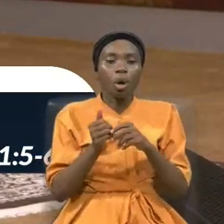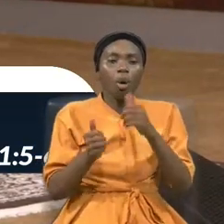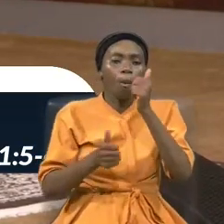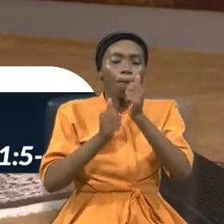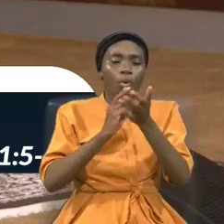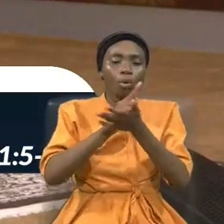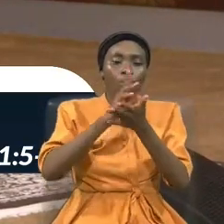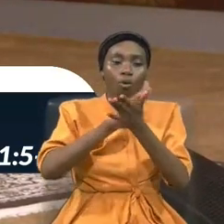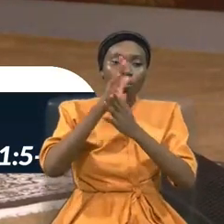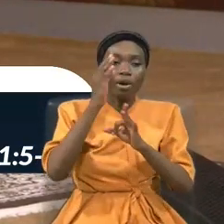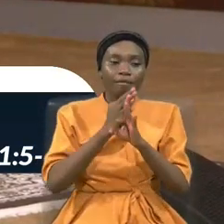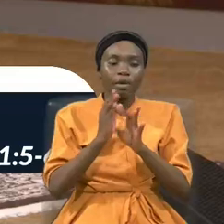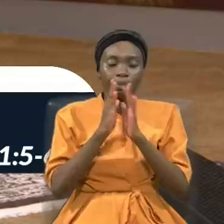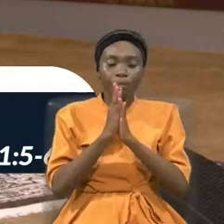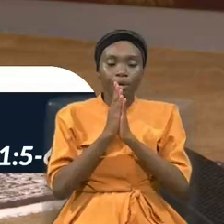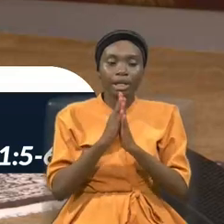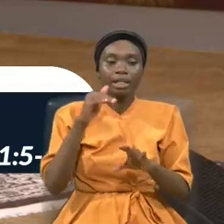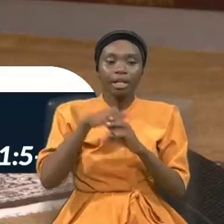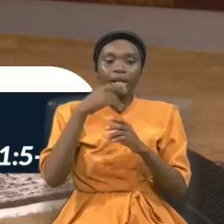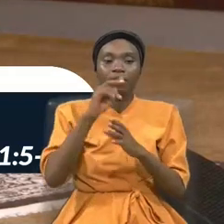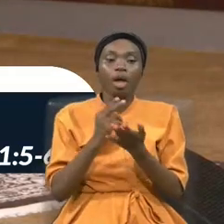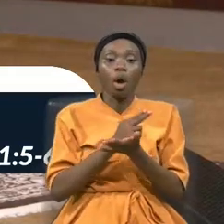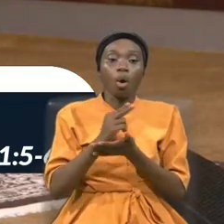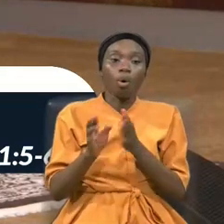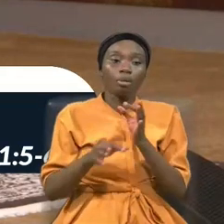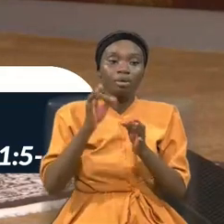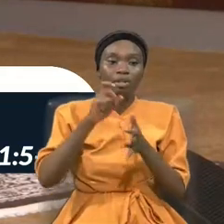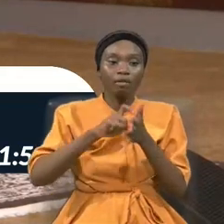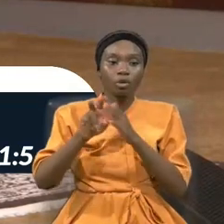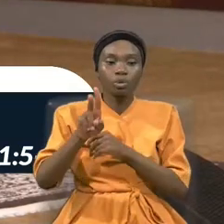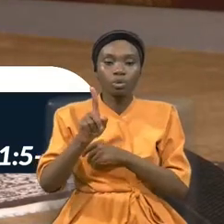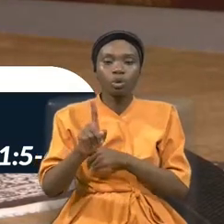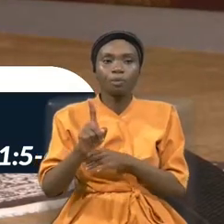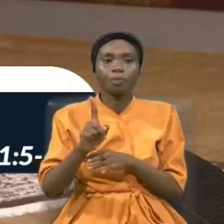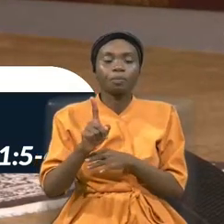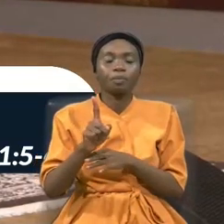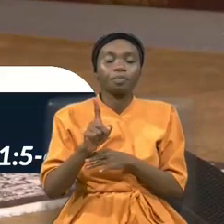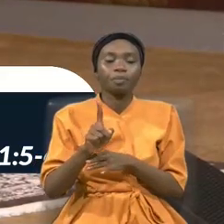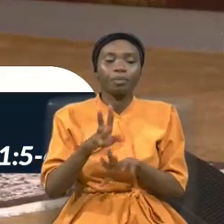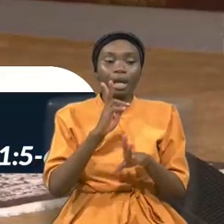sainte foi et priant par le Saint-Esprit. Verset 21.